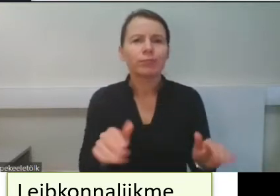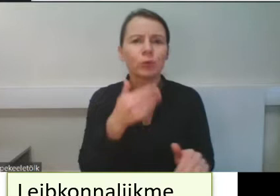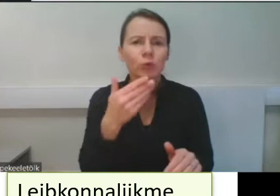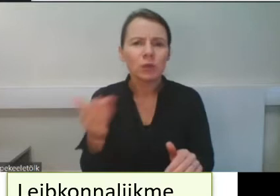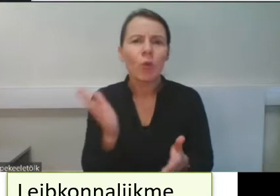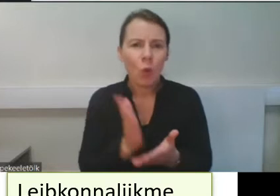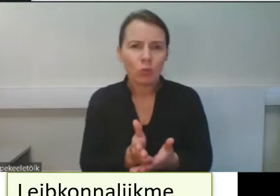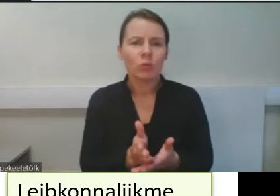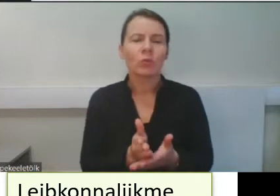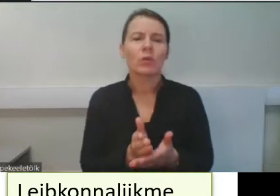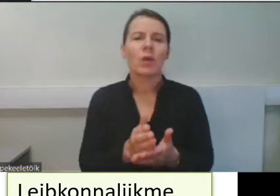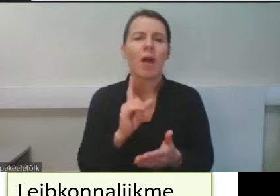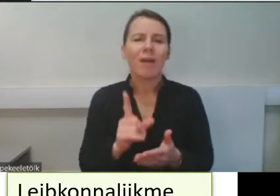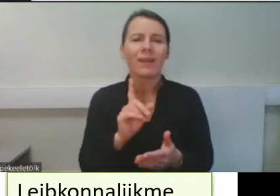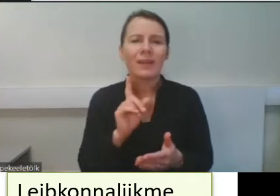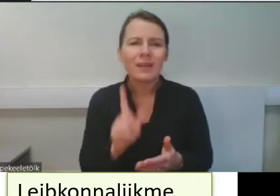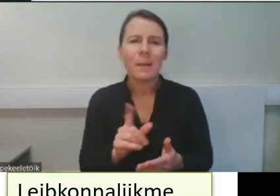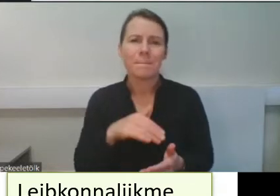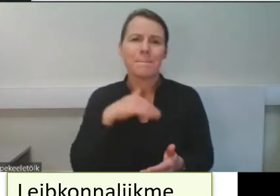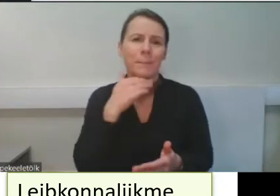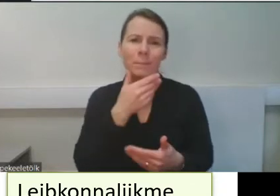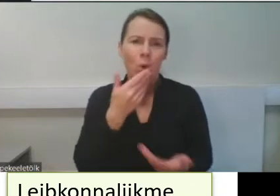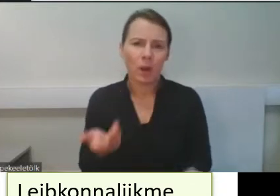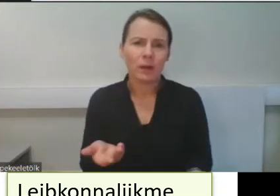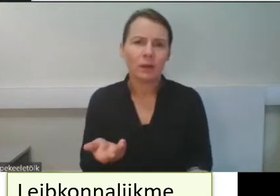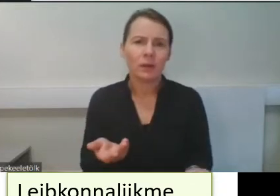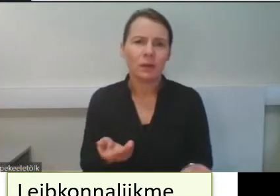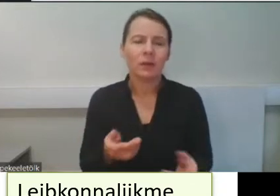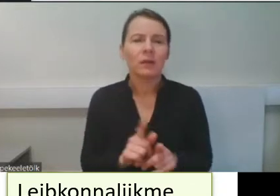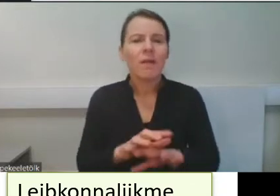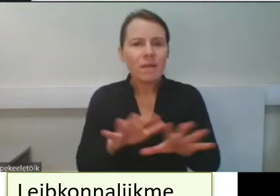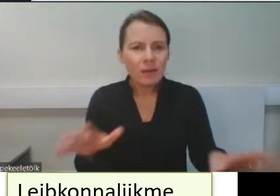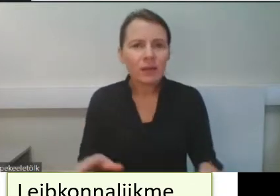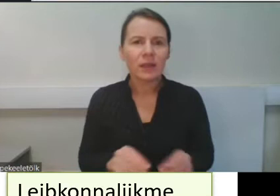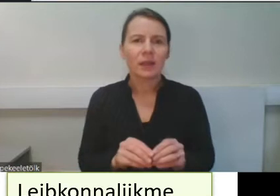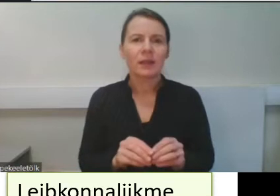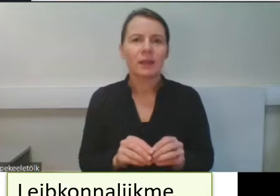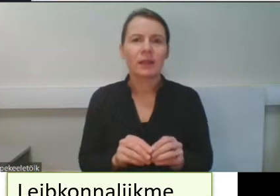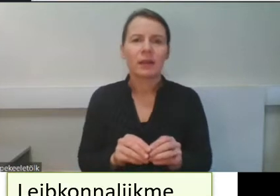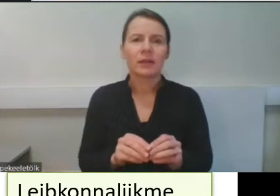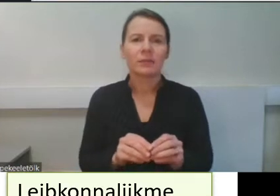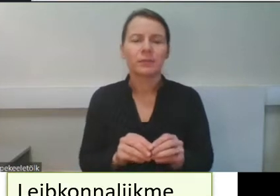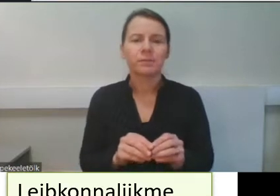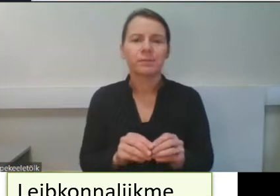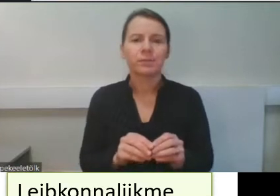juhtumi korraldaja või kliendihaldur siis uurib erinevaid aspekte. Aga teine on ka see, et kui inimesed ei pöördu, et siis mis